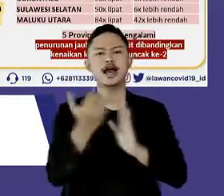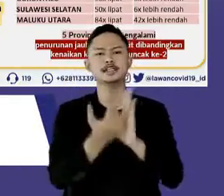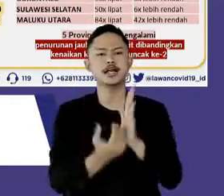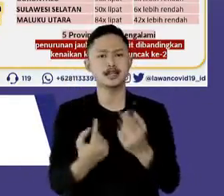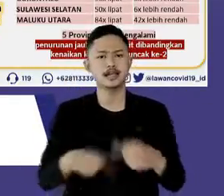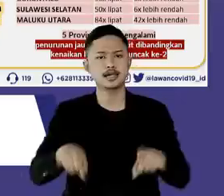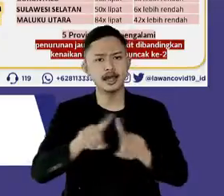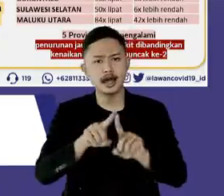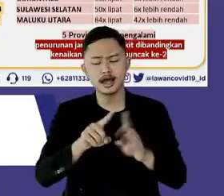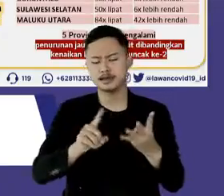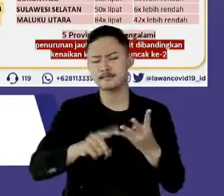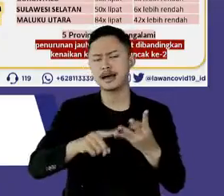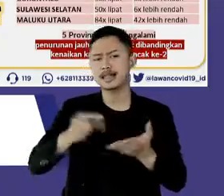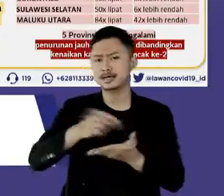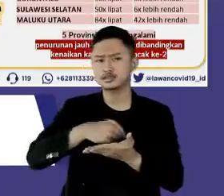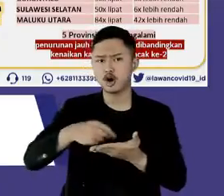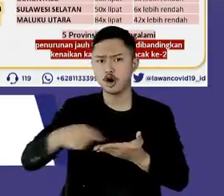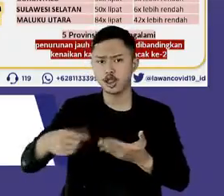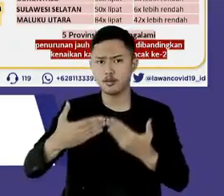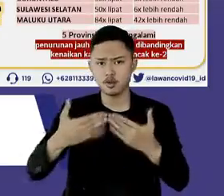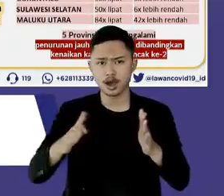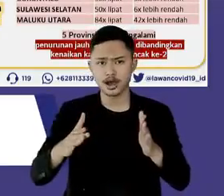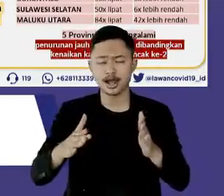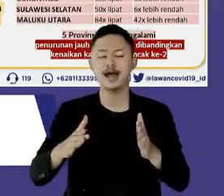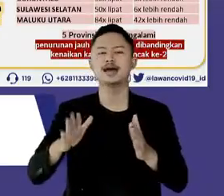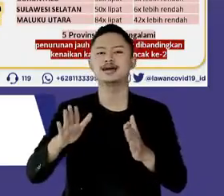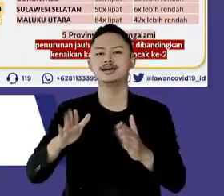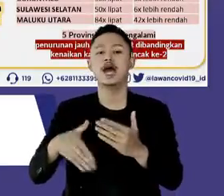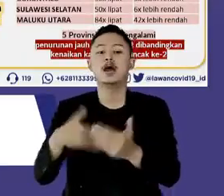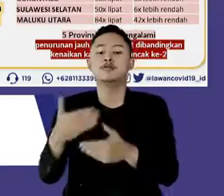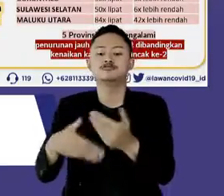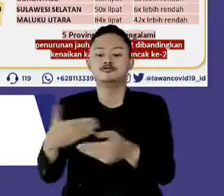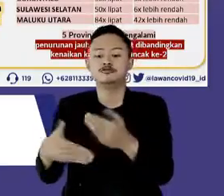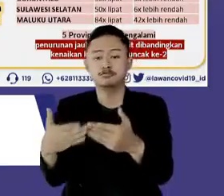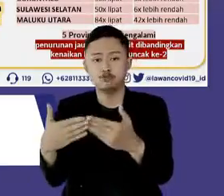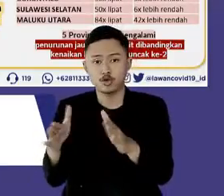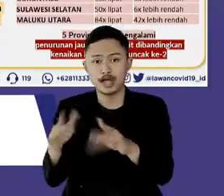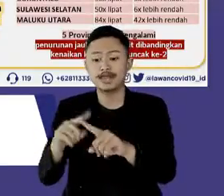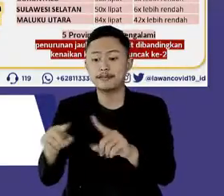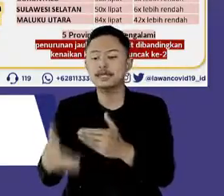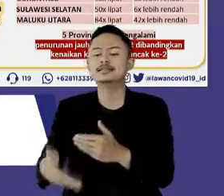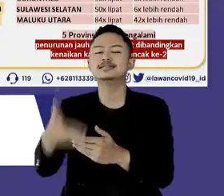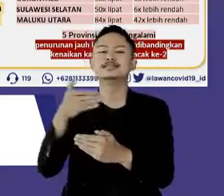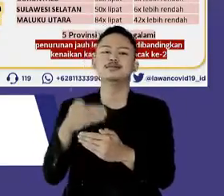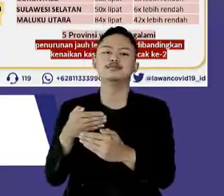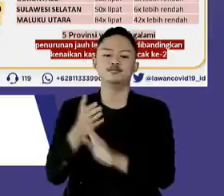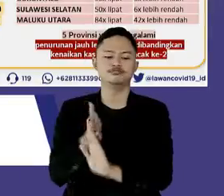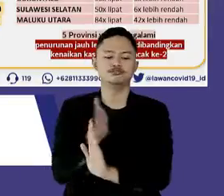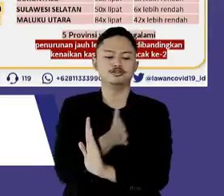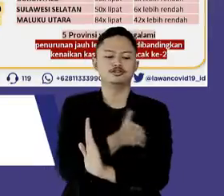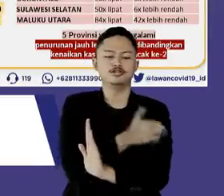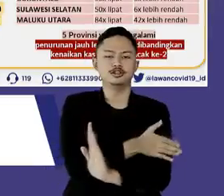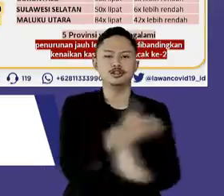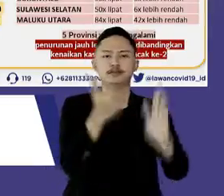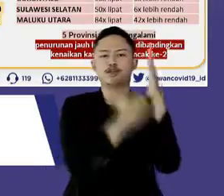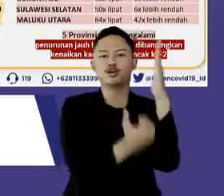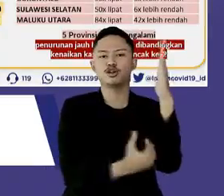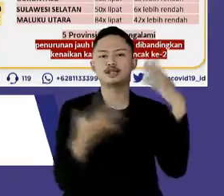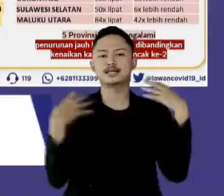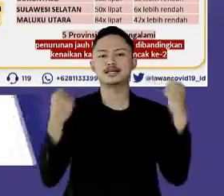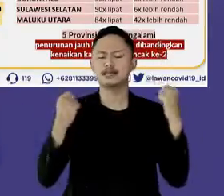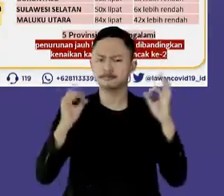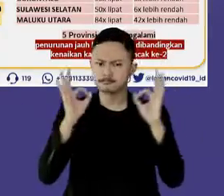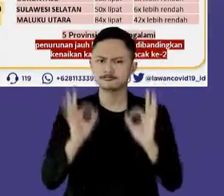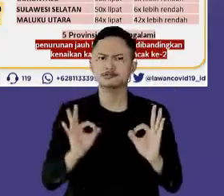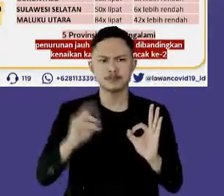pembelajaran tatap muka tentunya tidak akan bisa bertahan lama jika kepatuhan protokol Kesehatan tidak dilaksanakan dengan